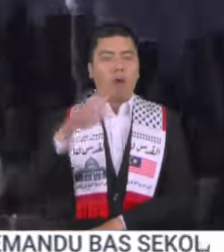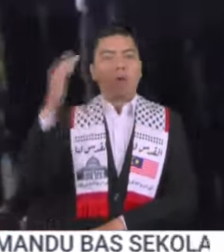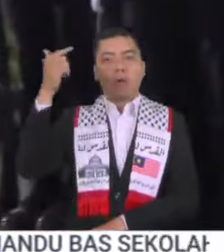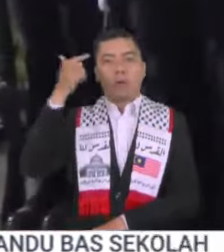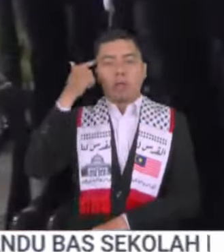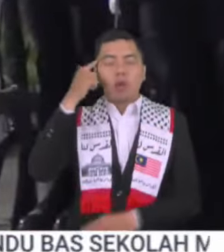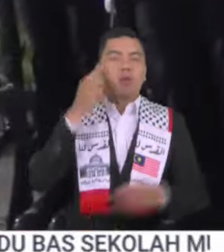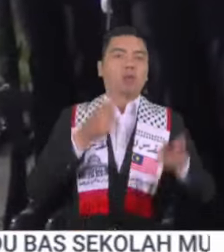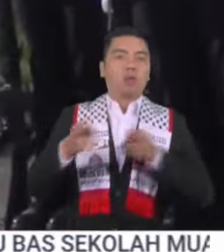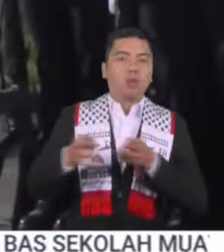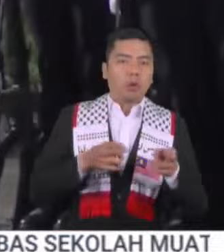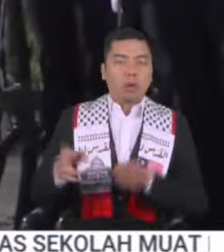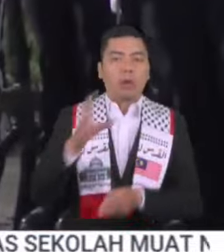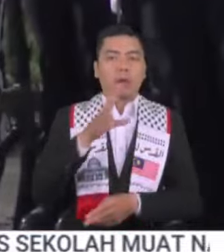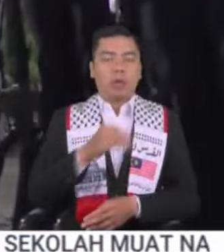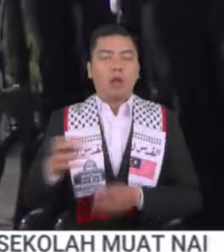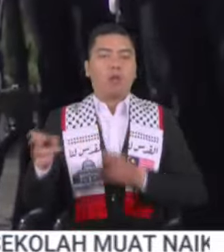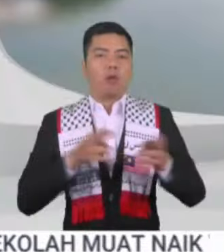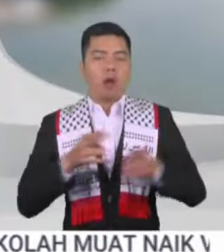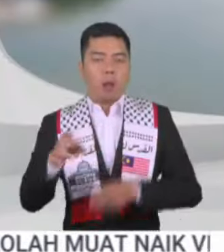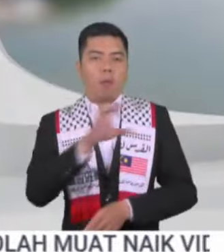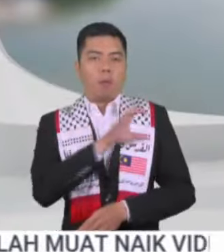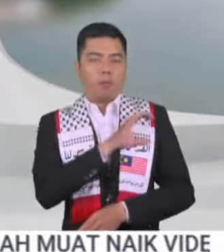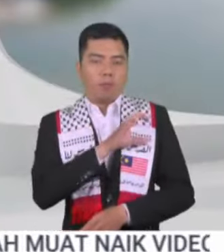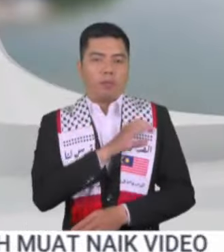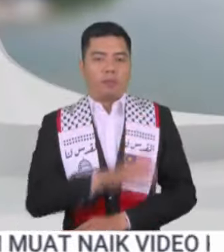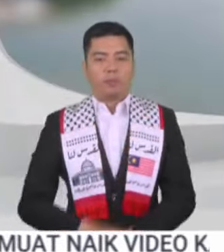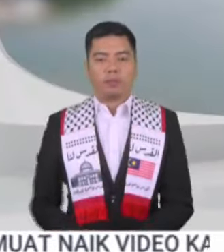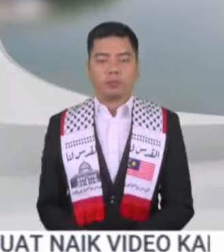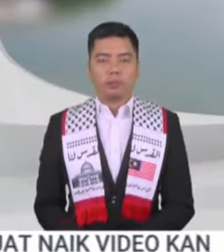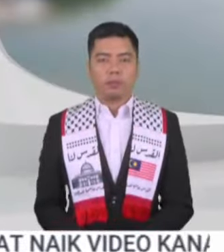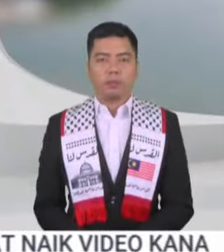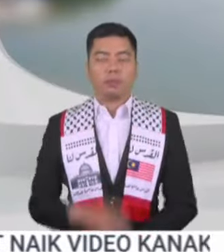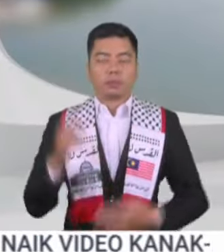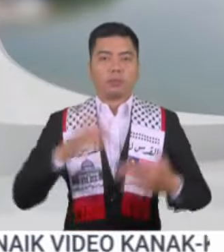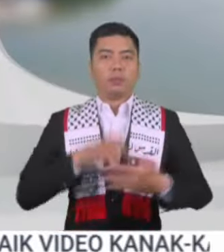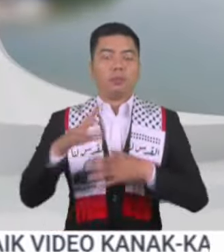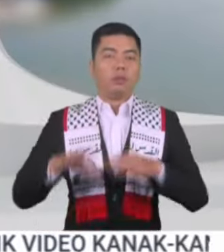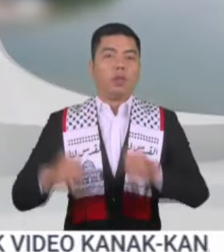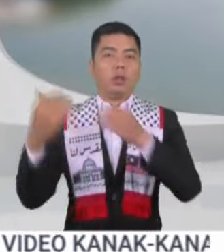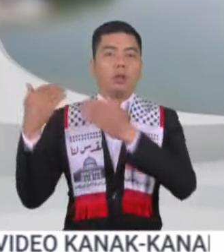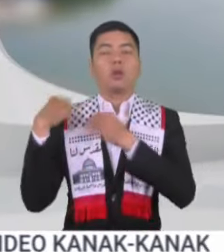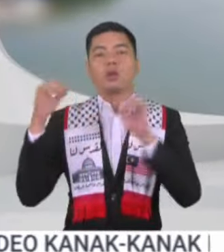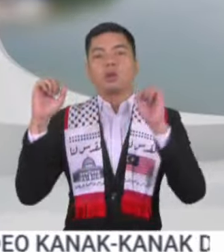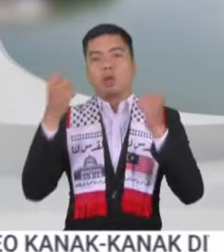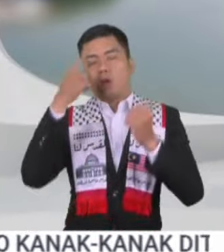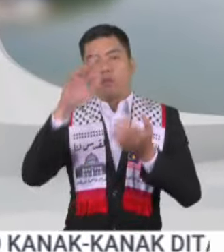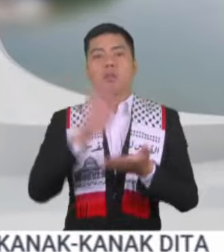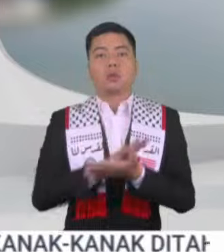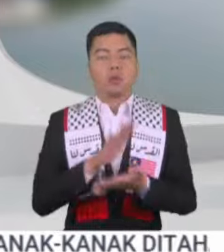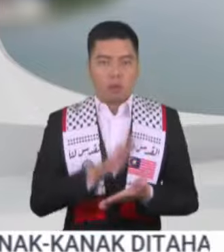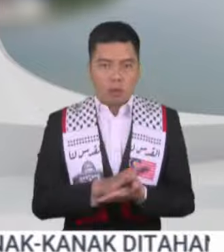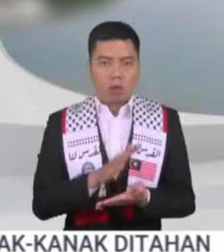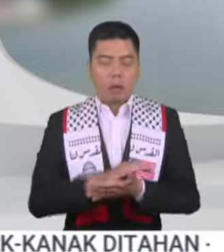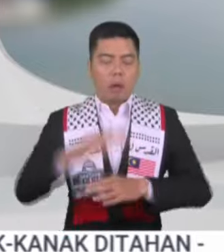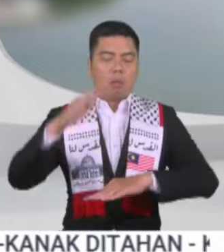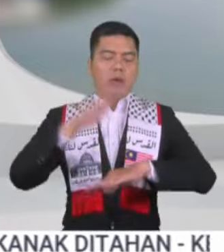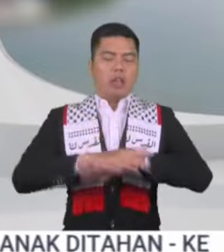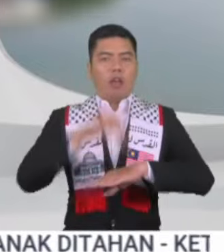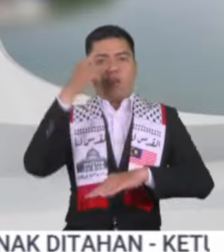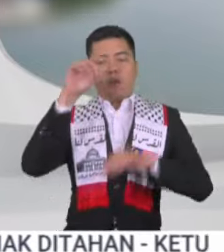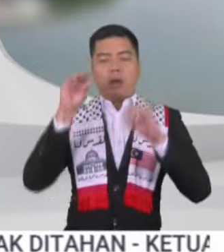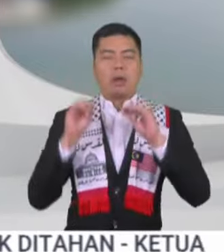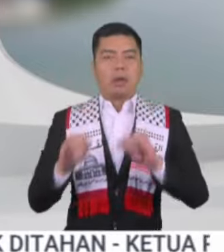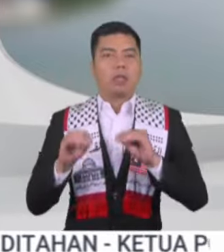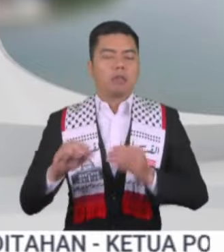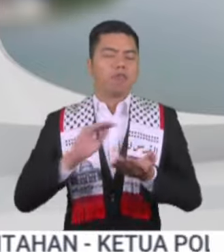modul pengurusan kepolisan penganjuran kejohanan sukan oleh pihak sekolah merupakan platform mendidik